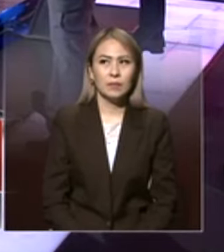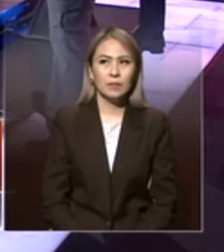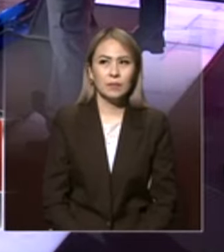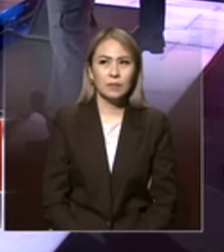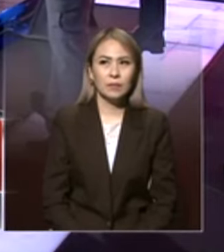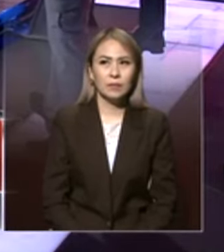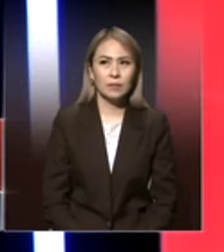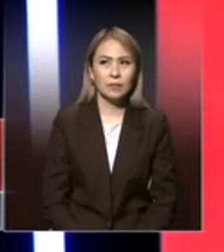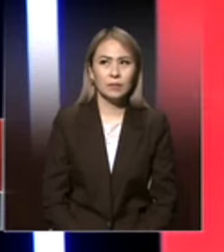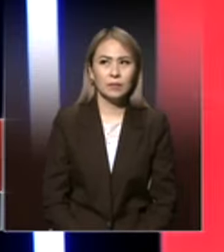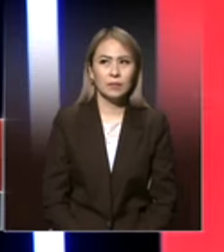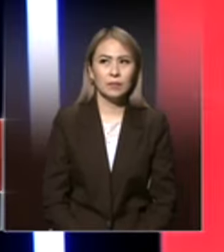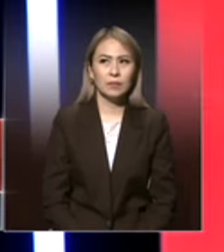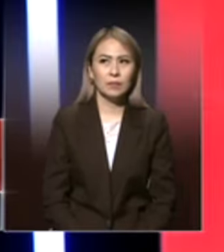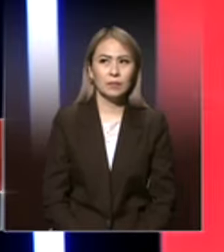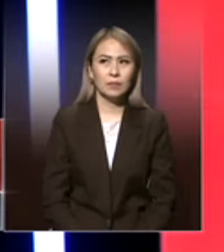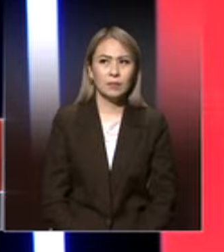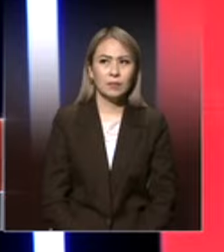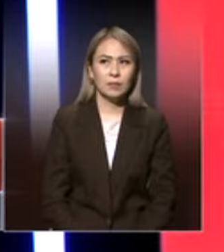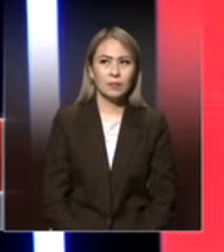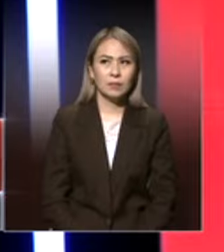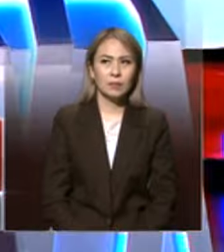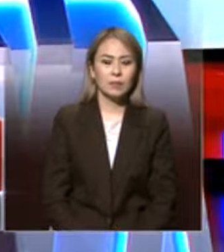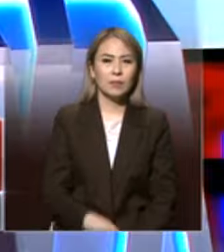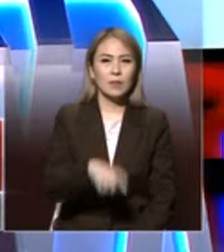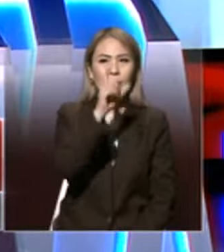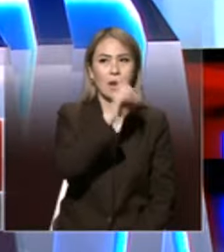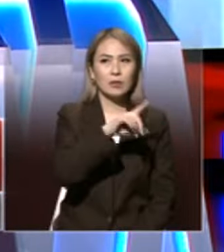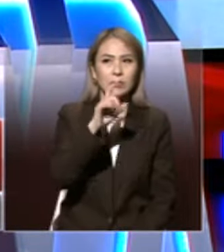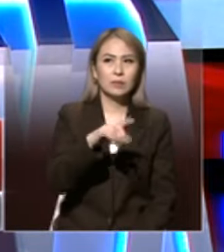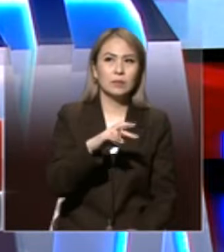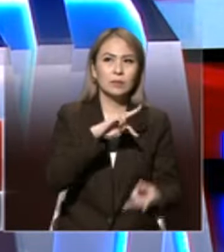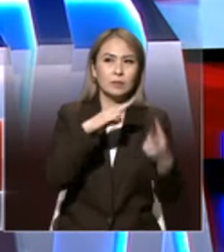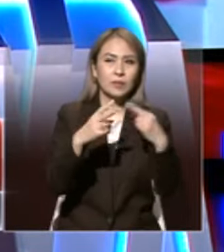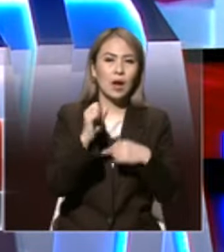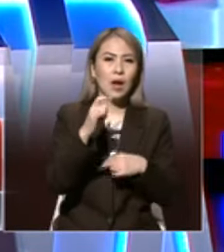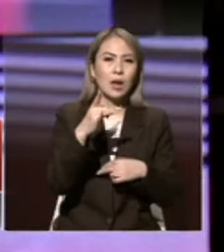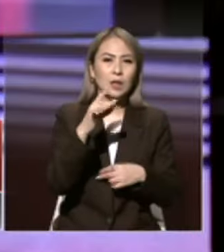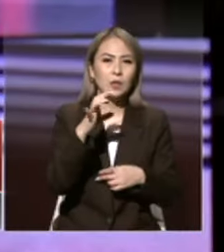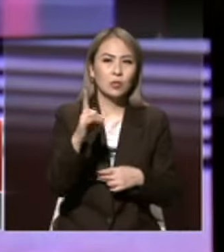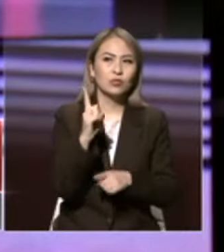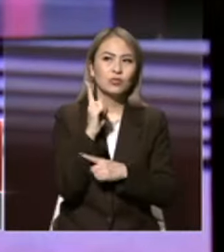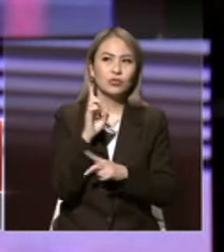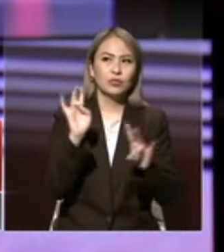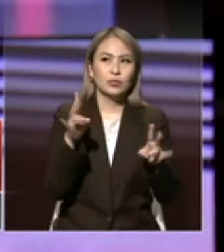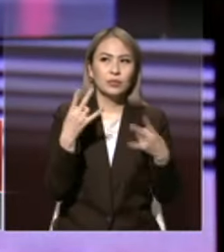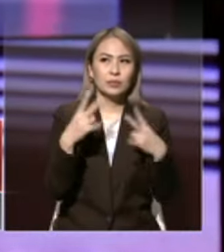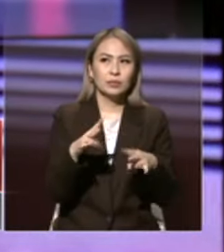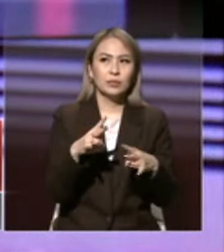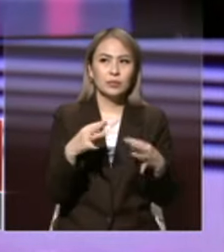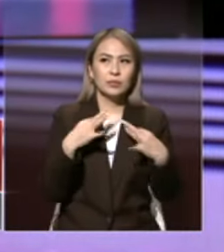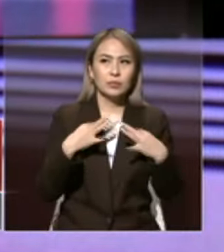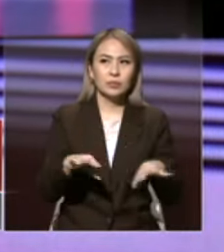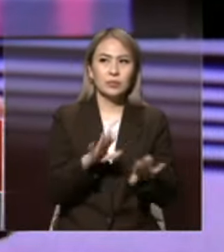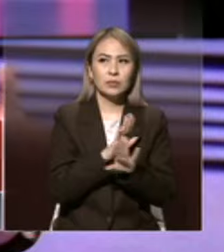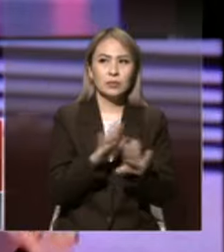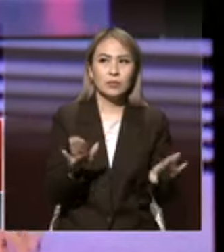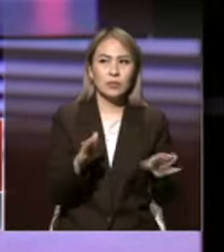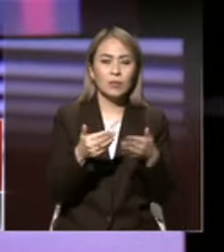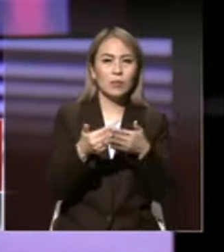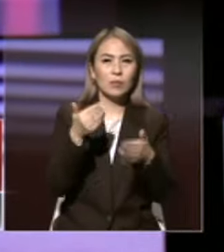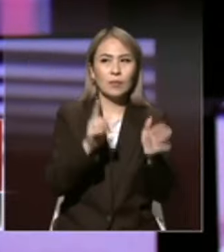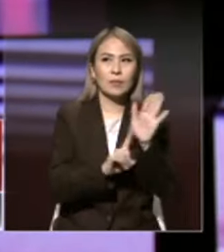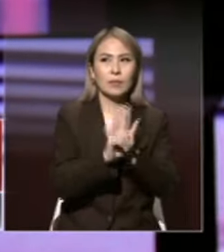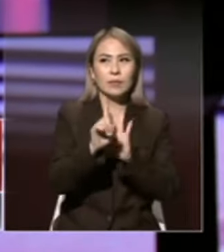бір бір екі сөйлемнен айтайық, әрқайсымыз сонымен хабарымызды аяқтаймыз. Адамның агрессорға айналғанын күтпей, агрессорға айналғаннан кейін профилактикалық жұмыс жасатпай, о